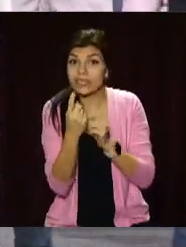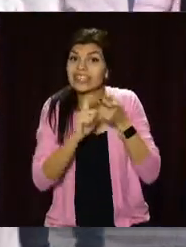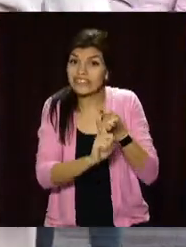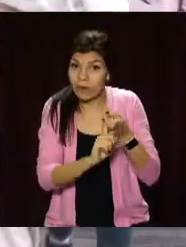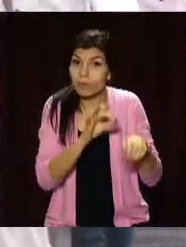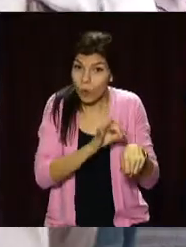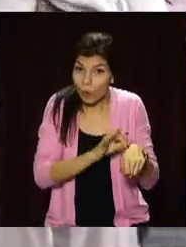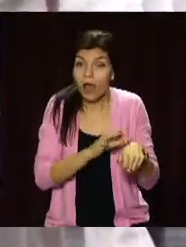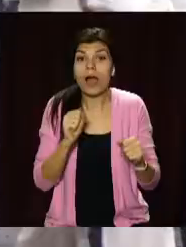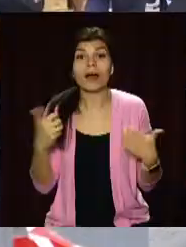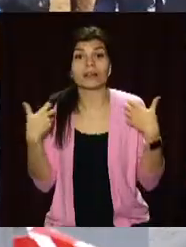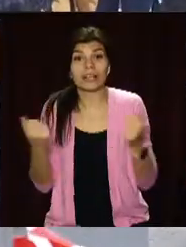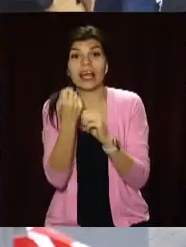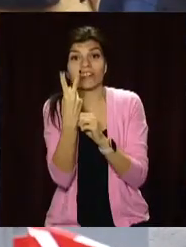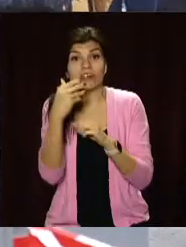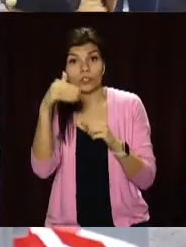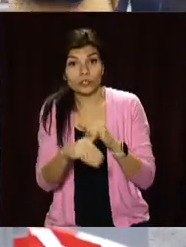10811 осіб, а одужали